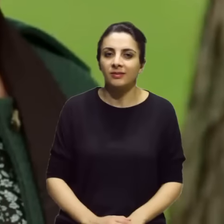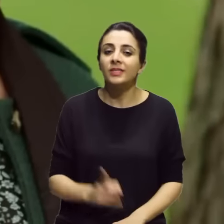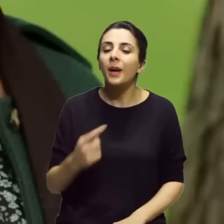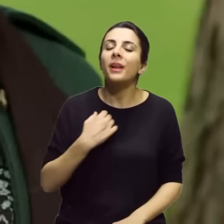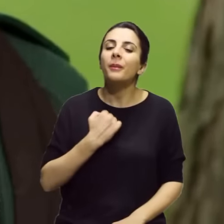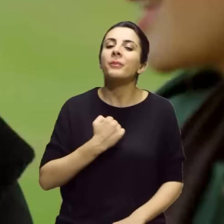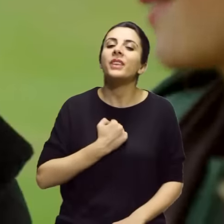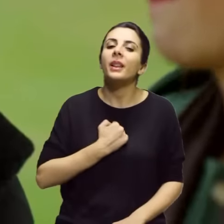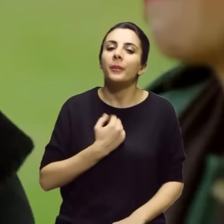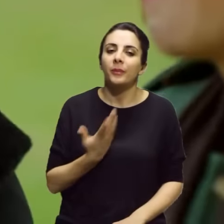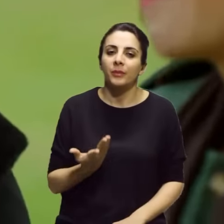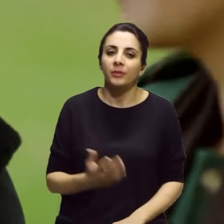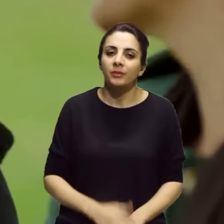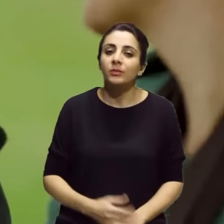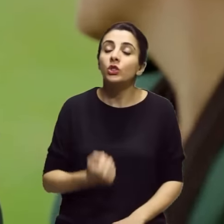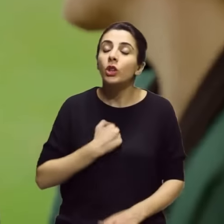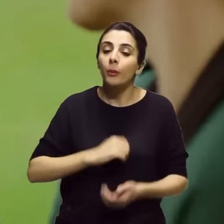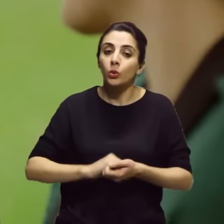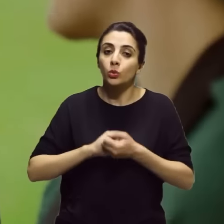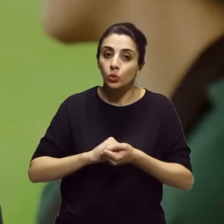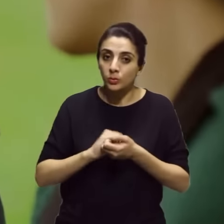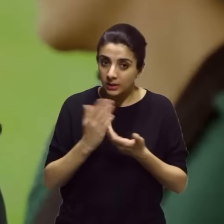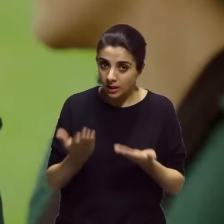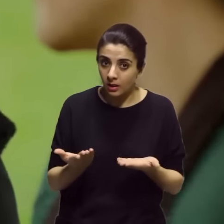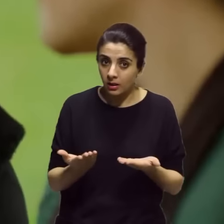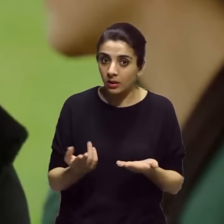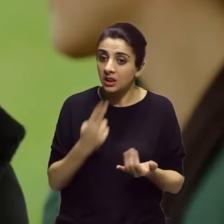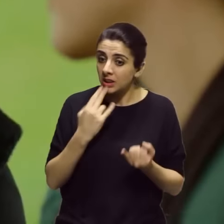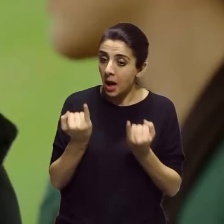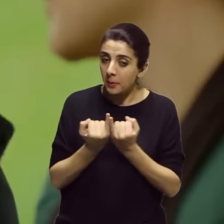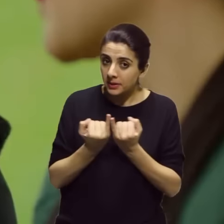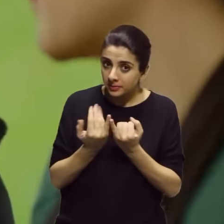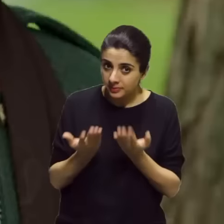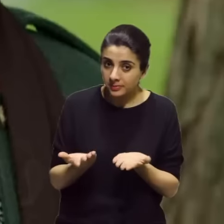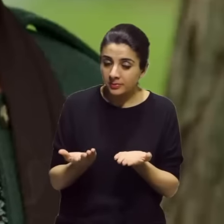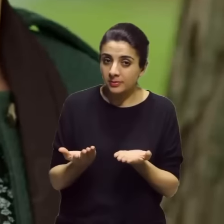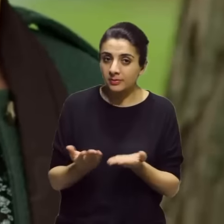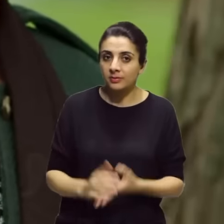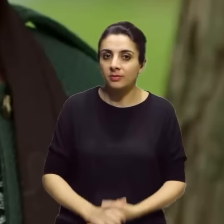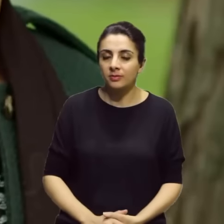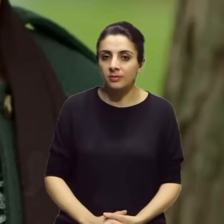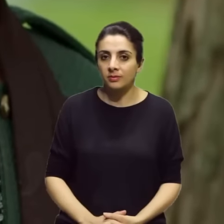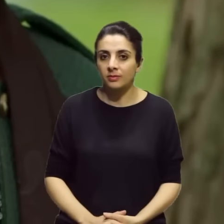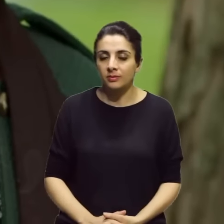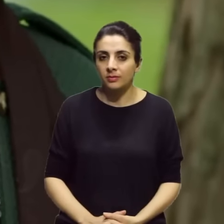Sen benim canımsın be. Can dostumsun. Kız kardeşimsin benim ya.